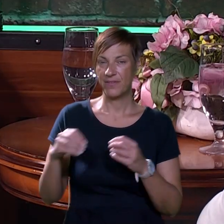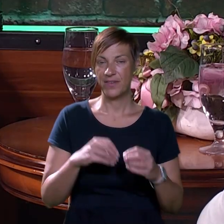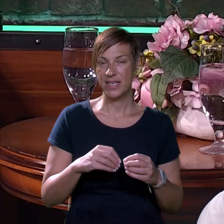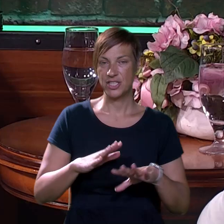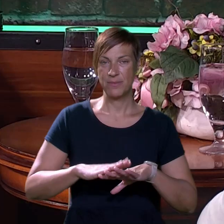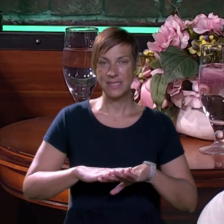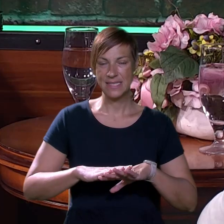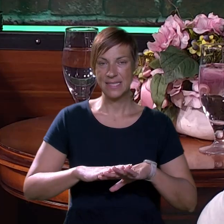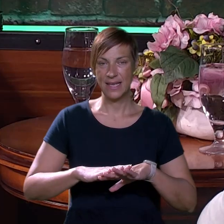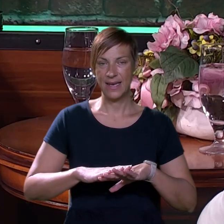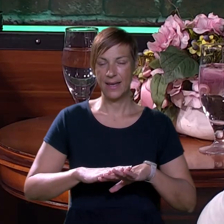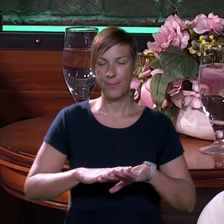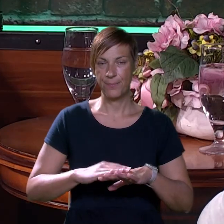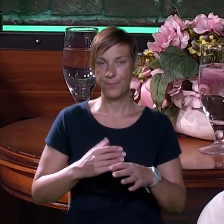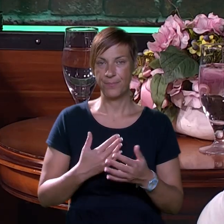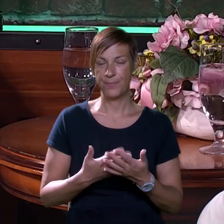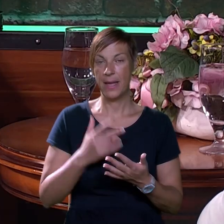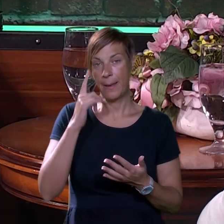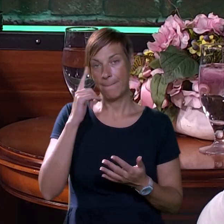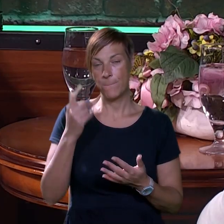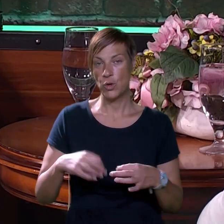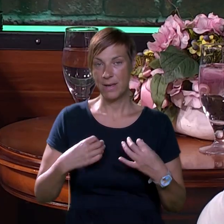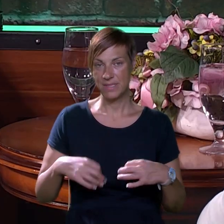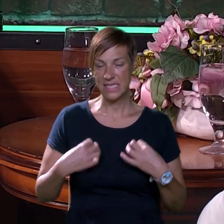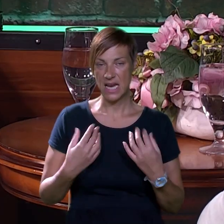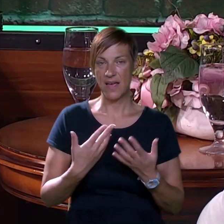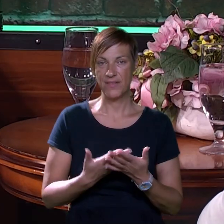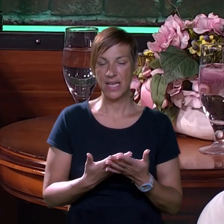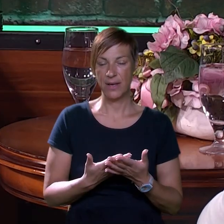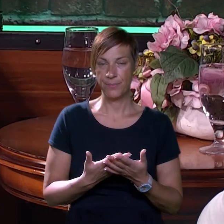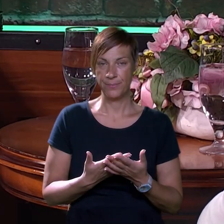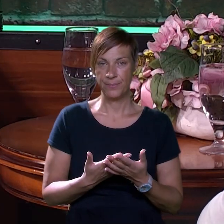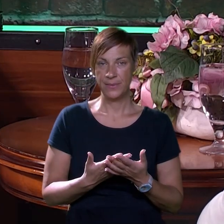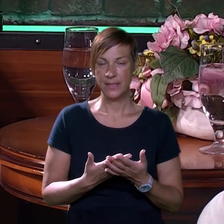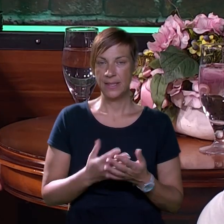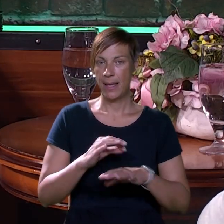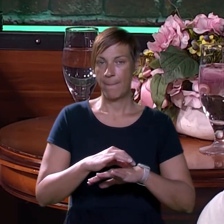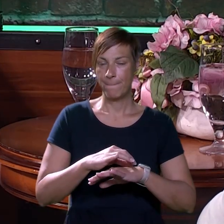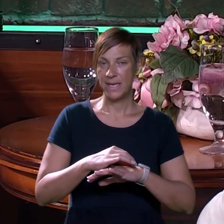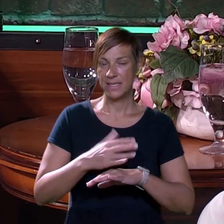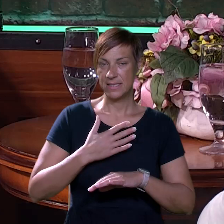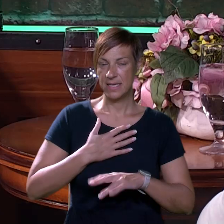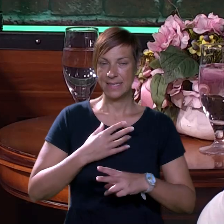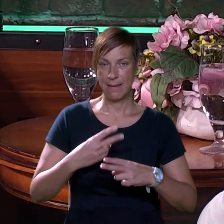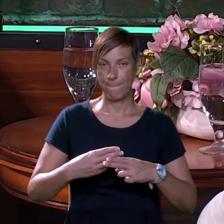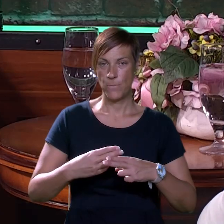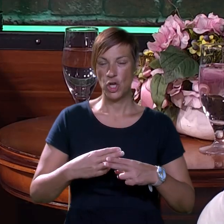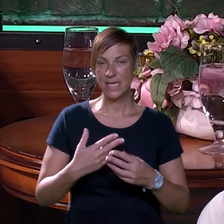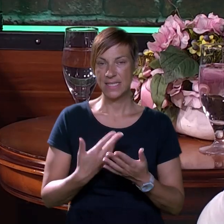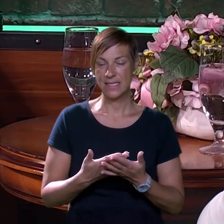Vraćam se opet na to, evo, pojam tog zdravlja. Znači, medicinski ja sam